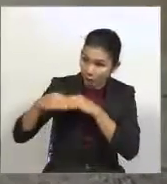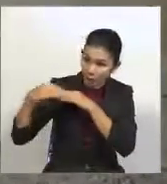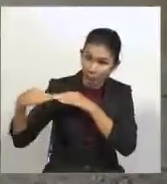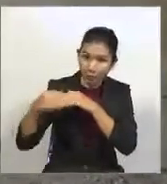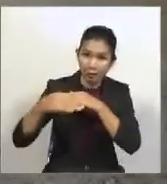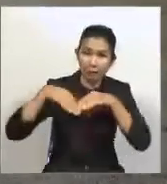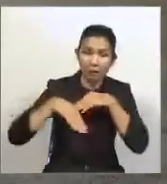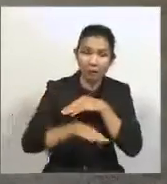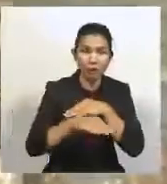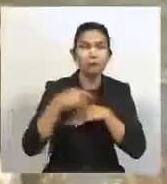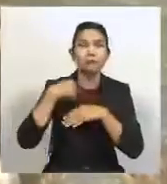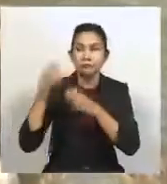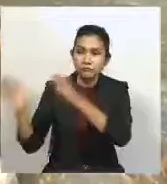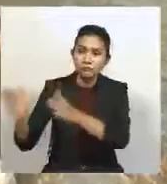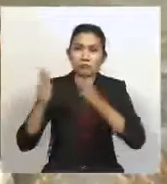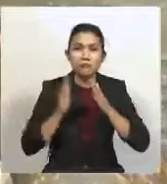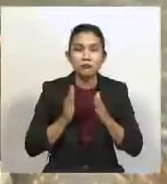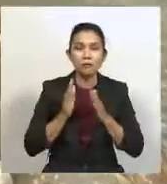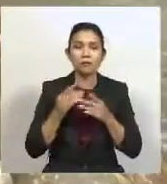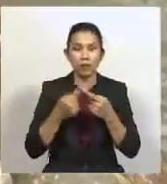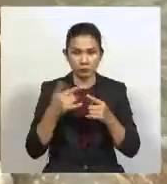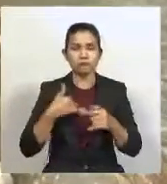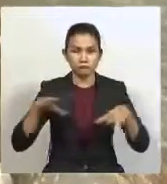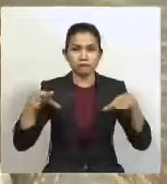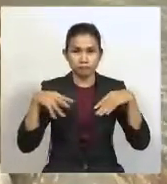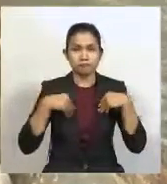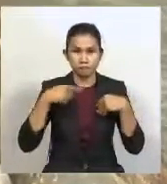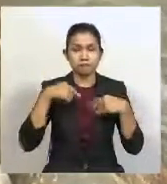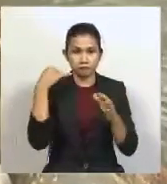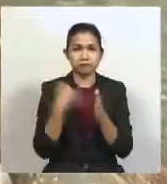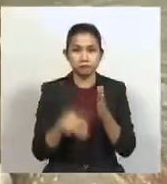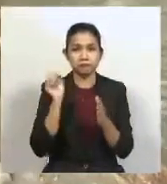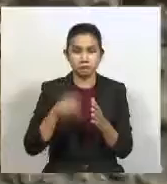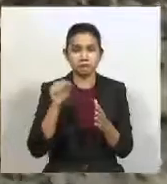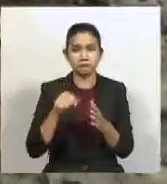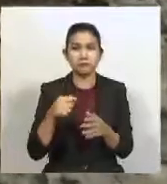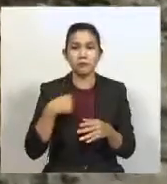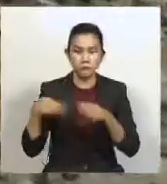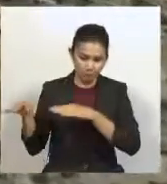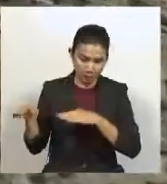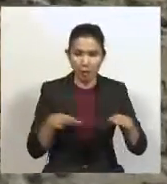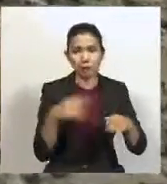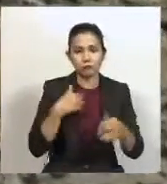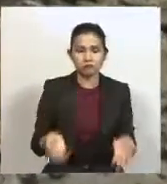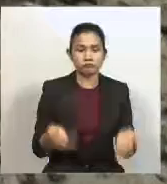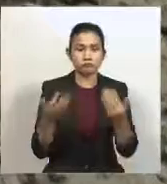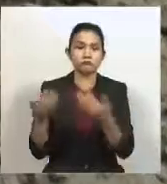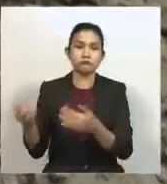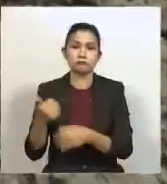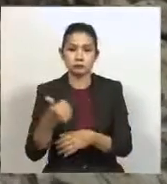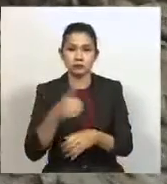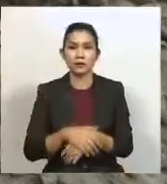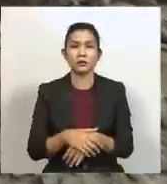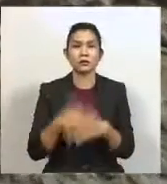ความสะดวกให้กับลูกค้าเขาก็เลยทำตามแต่ว่ายอมรับเลยค่ะว่ามีความผิดจริงๆแล้วก็พร้อมที่จะรื้อถอนรวมถึง